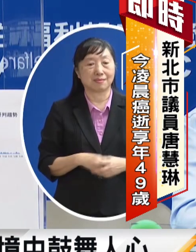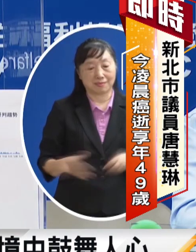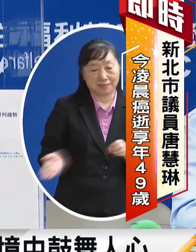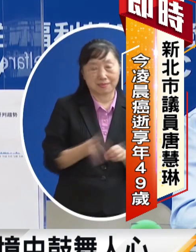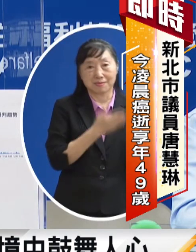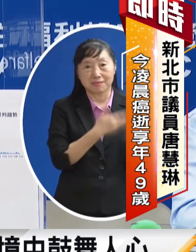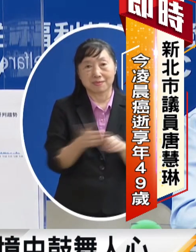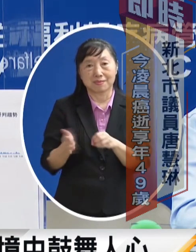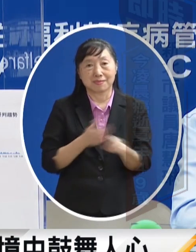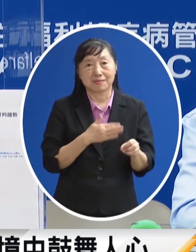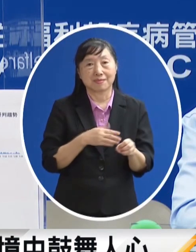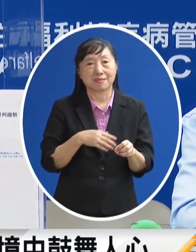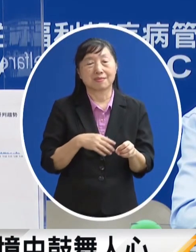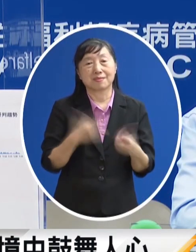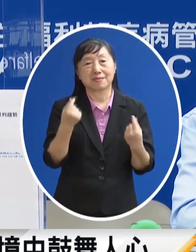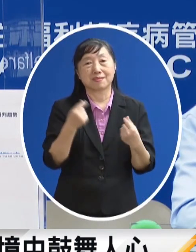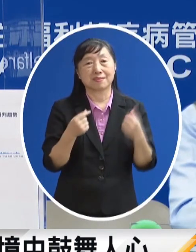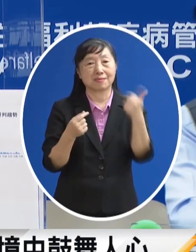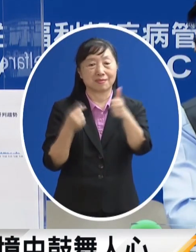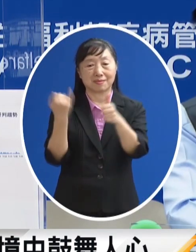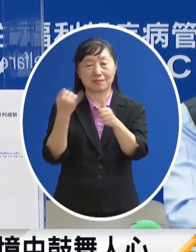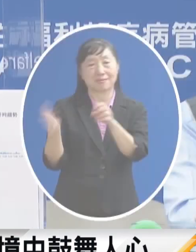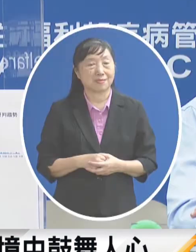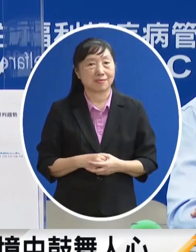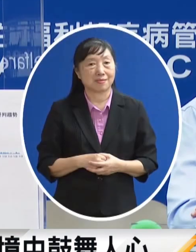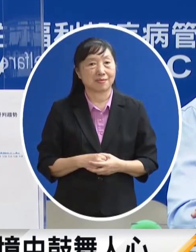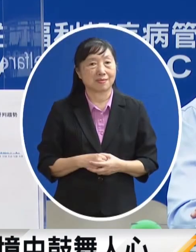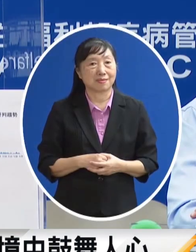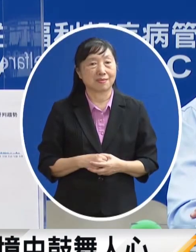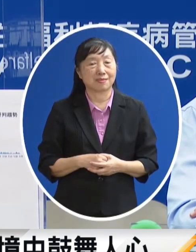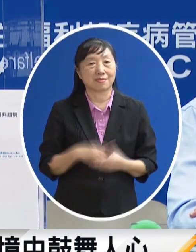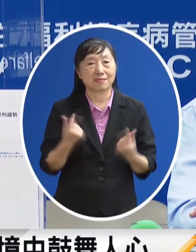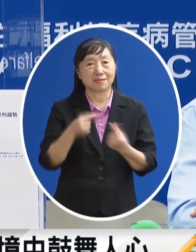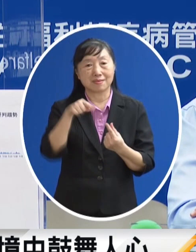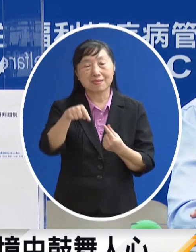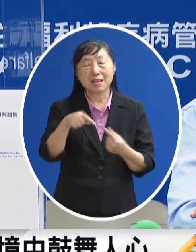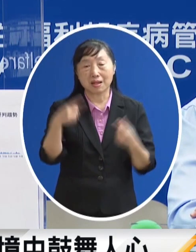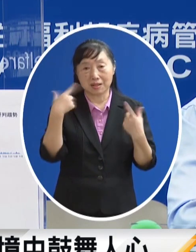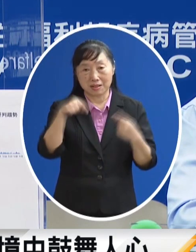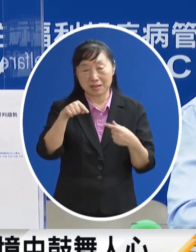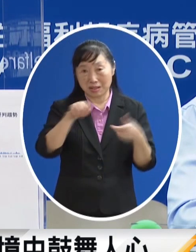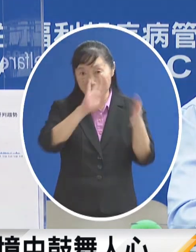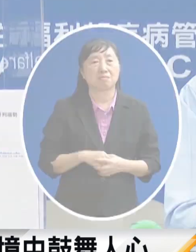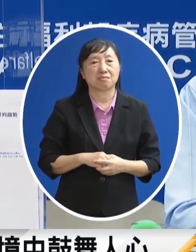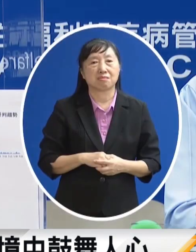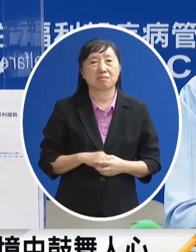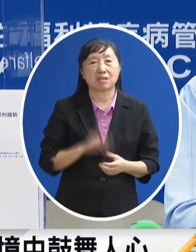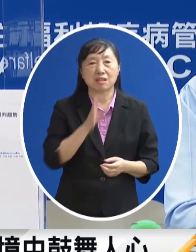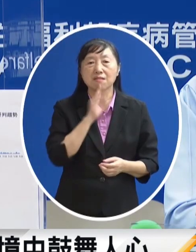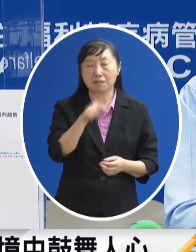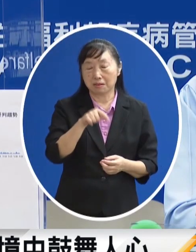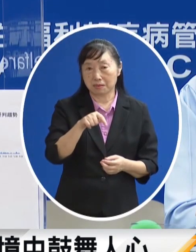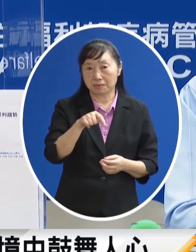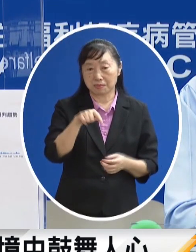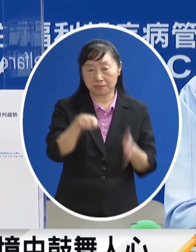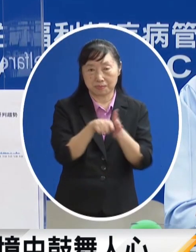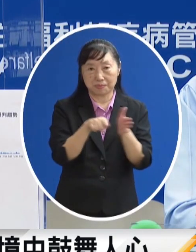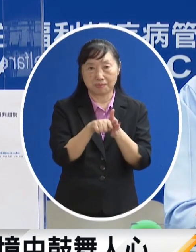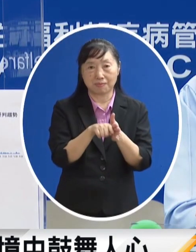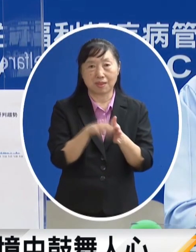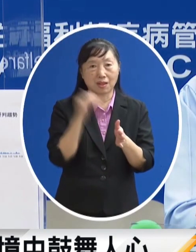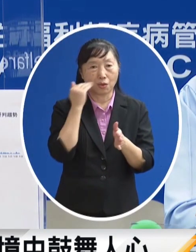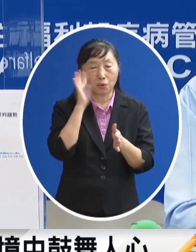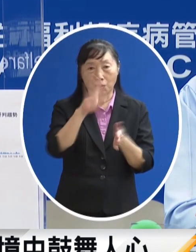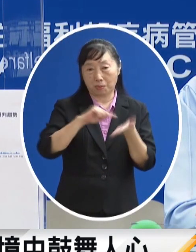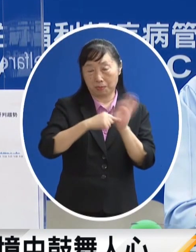桌球的混双，那也是在逆境下我们就又赢回来。疫情期下能够有这